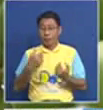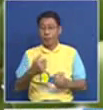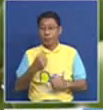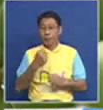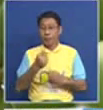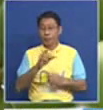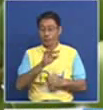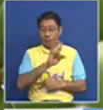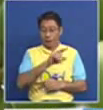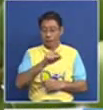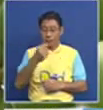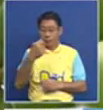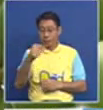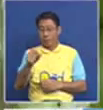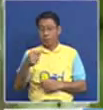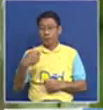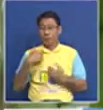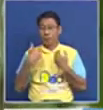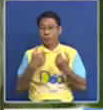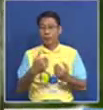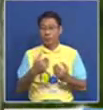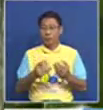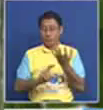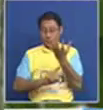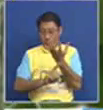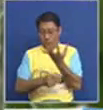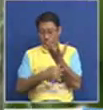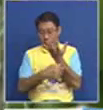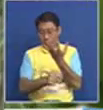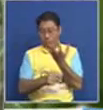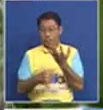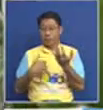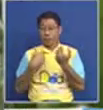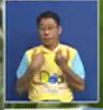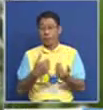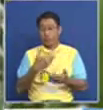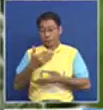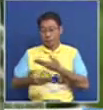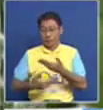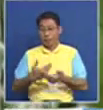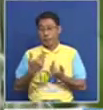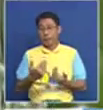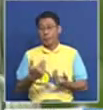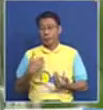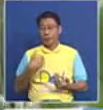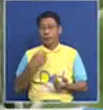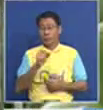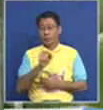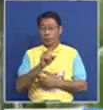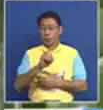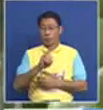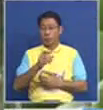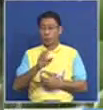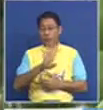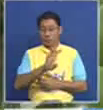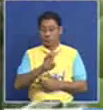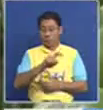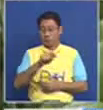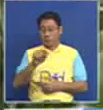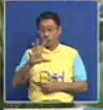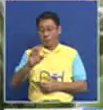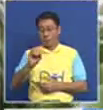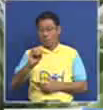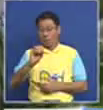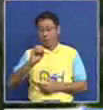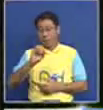ผลิต 8-10 ทลายละ10กิโลกรัมและราคาจำหน่ายผลสดก็สูงถึงกิโลกรัมละ400-500บา